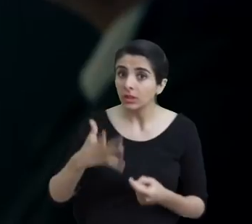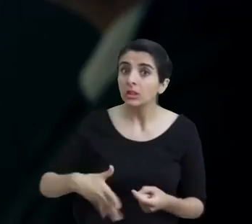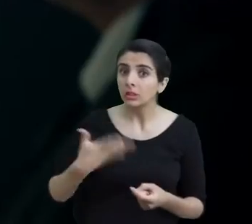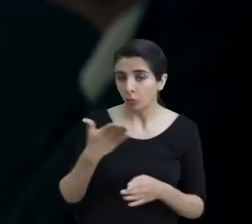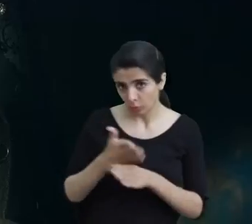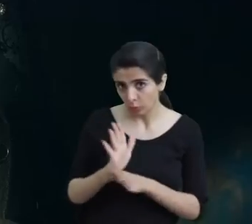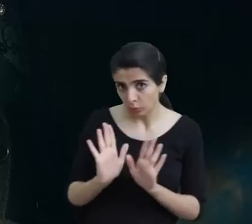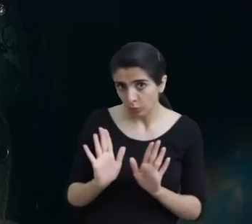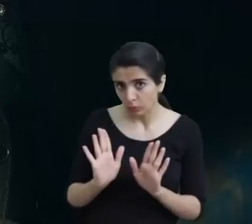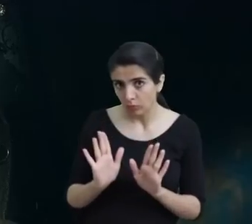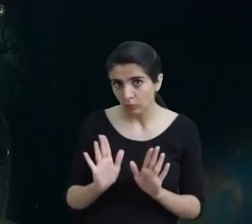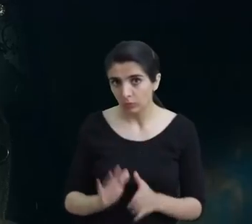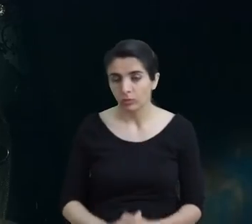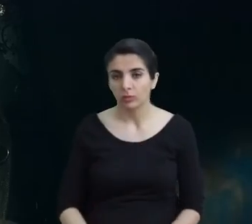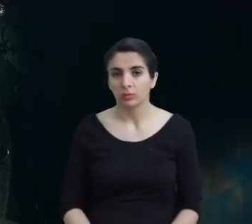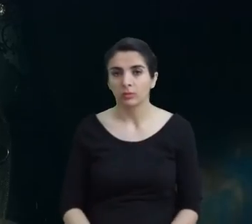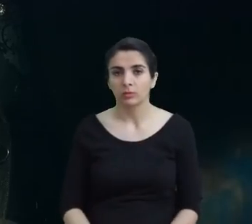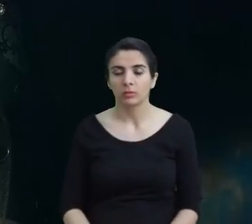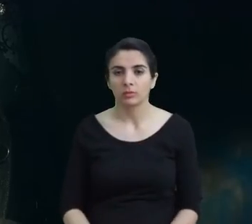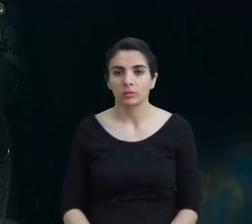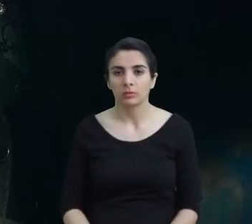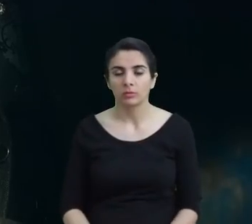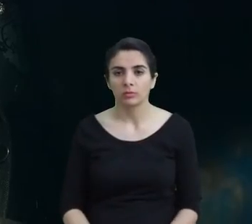Başka bir şey istemedin emin misin? Hayır.